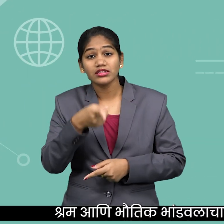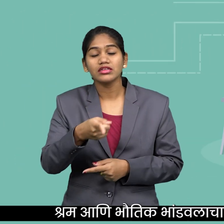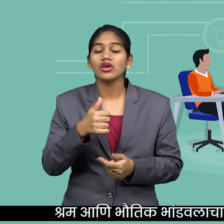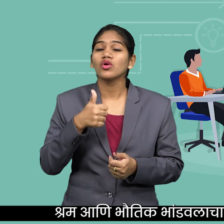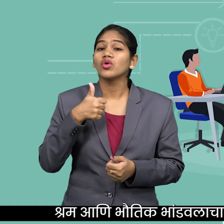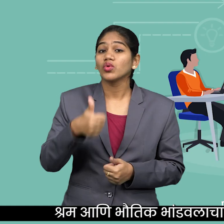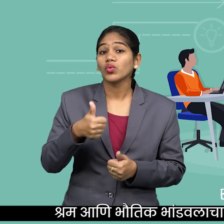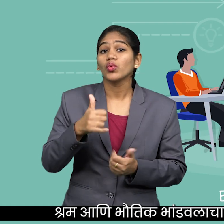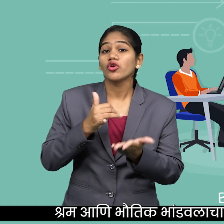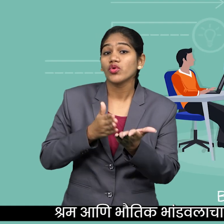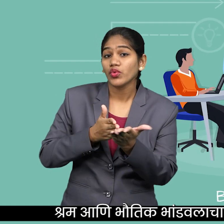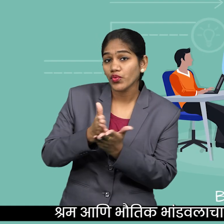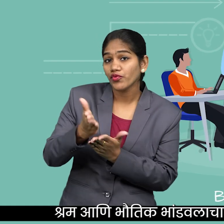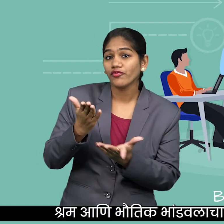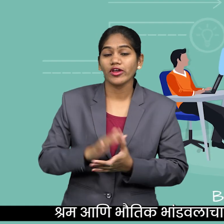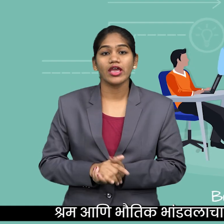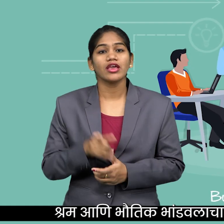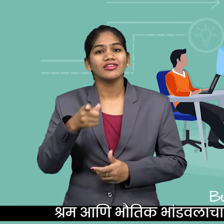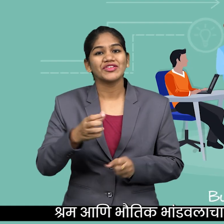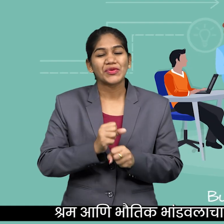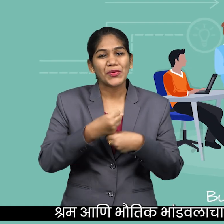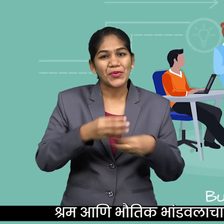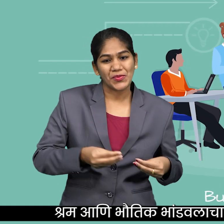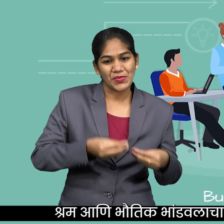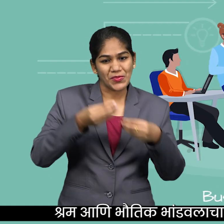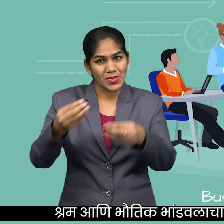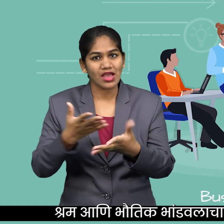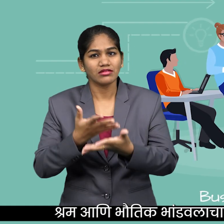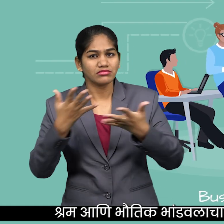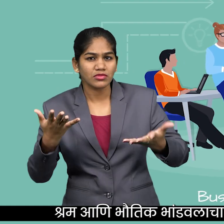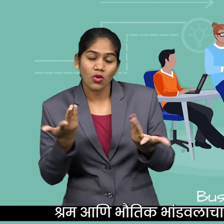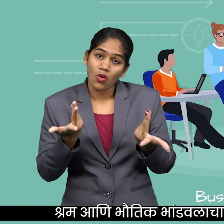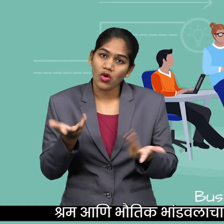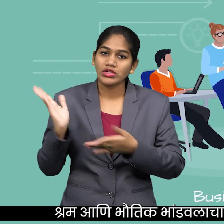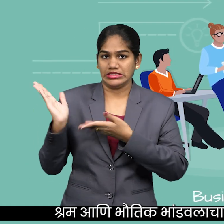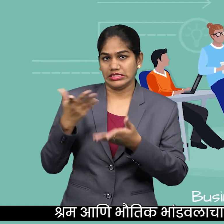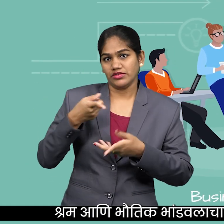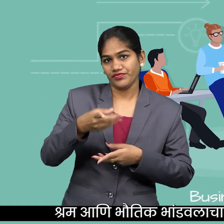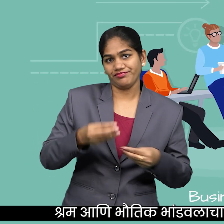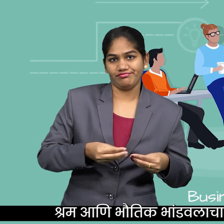श्रम आणि भौतिक भांडवलाचा अर्थपूर्ण वापर करण्यास सक्षम होण्यासाठी